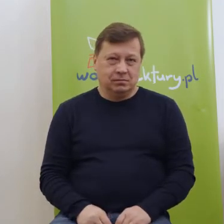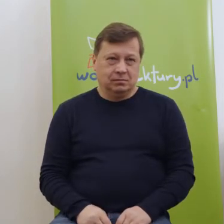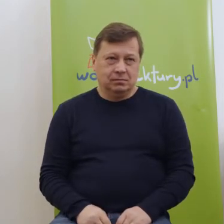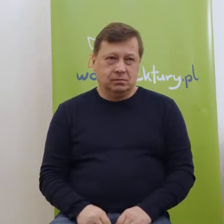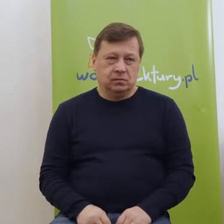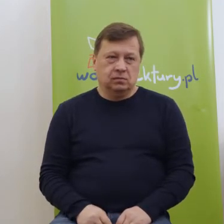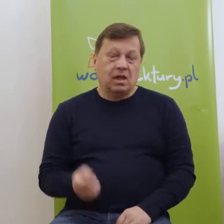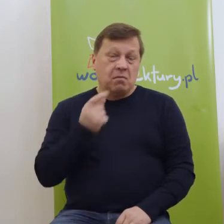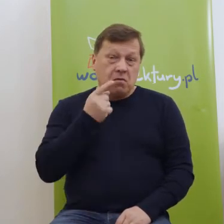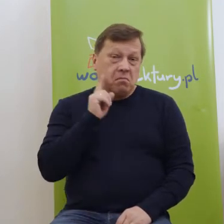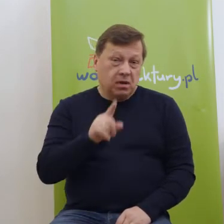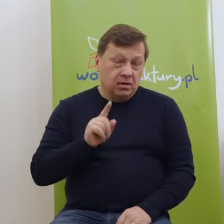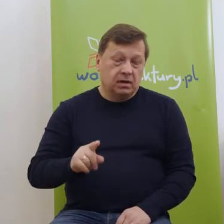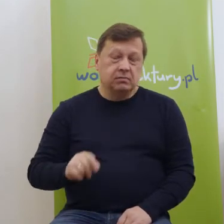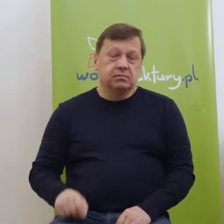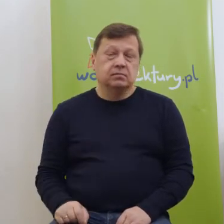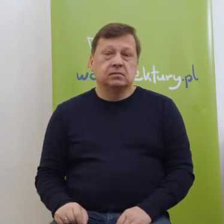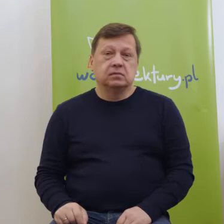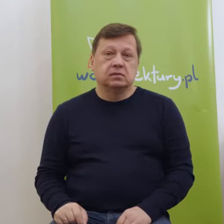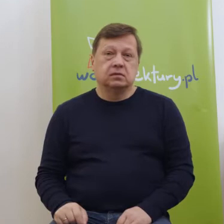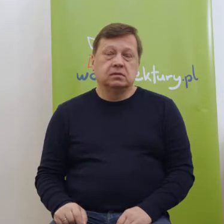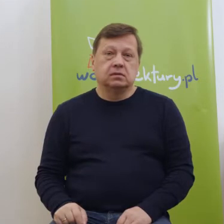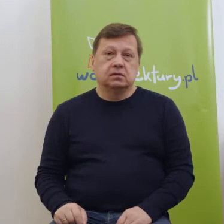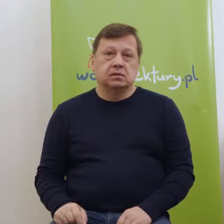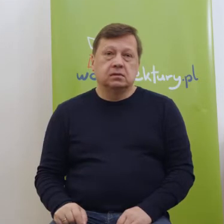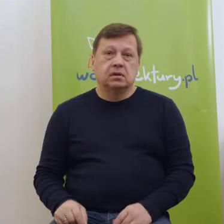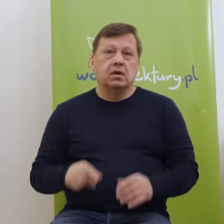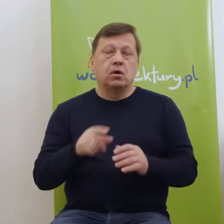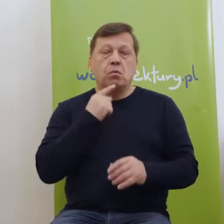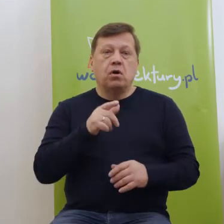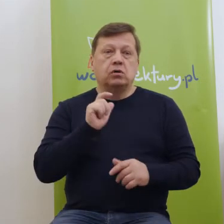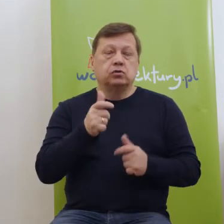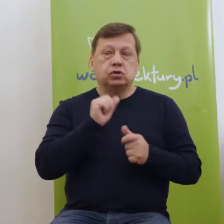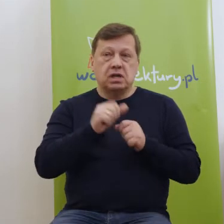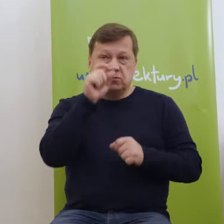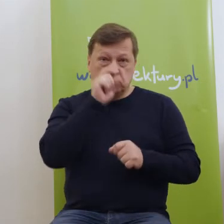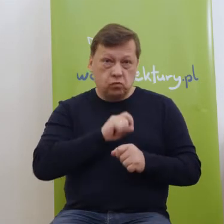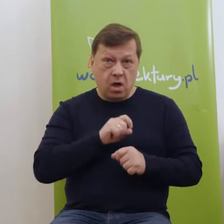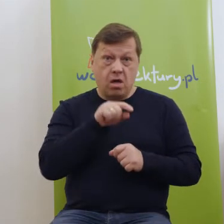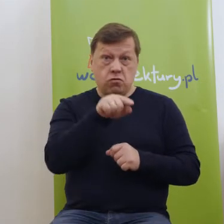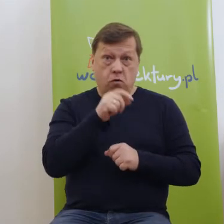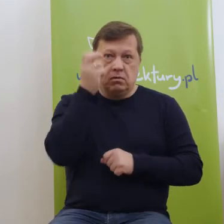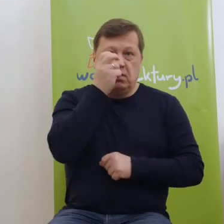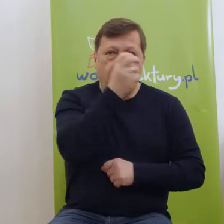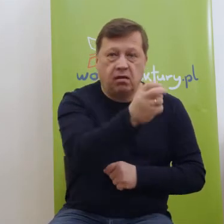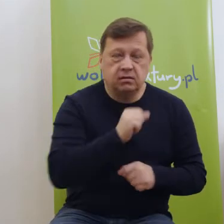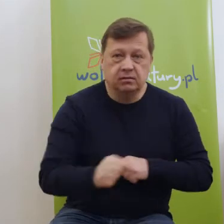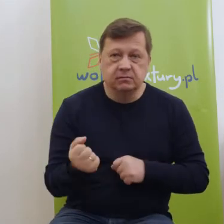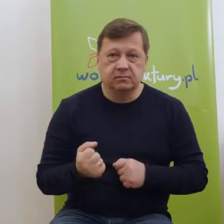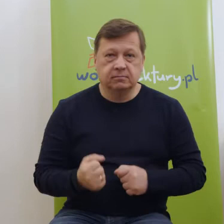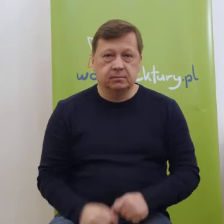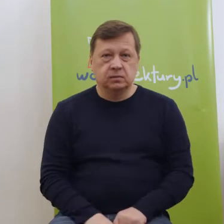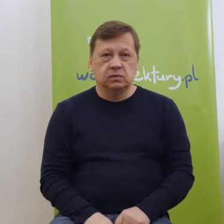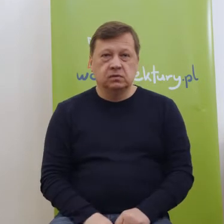Tak naprawdę to, co w nas jest ciemne, jest dużo bardziej interesujące. I